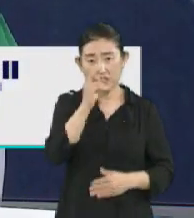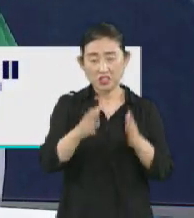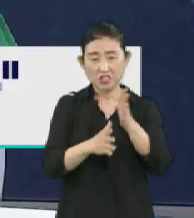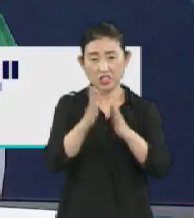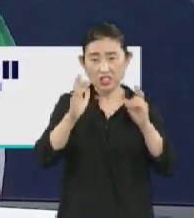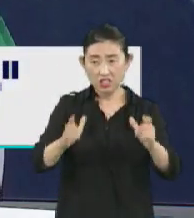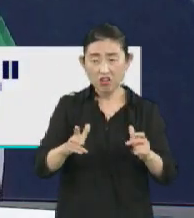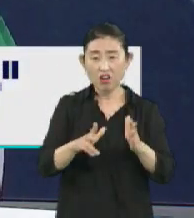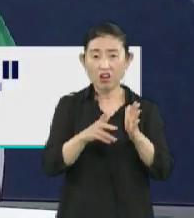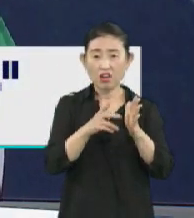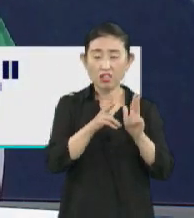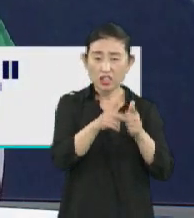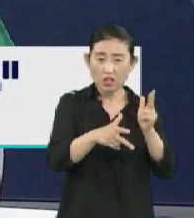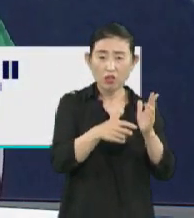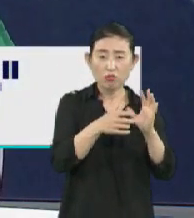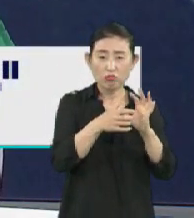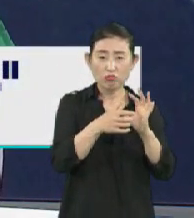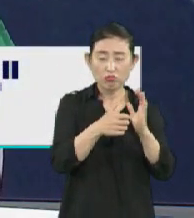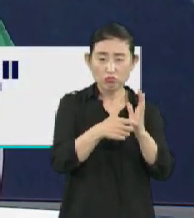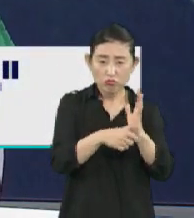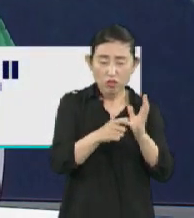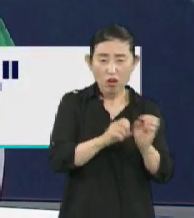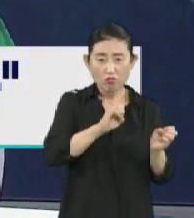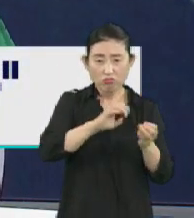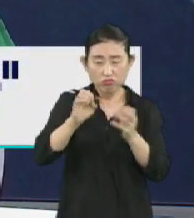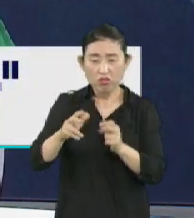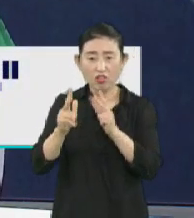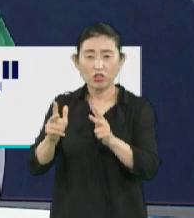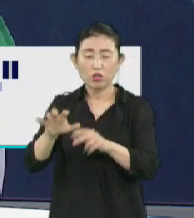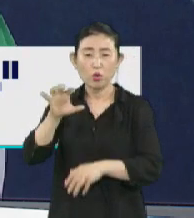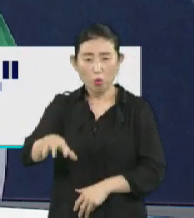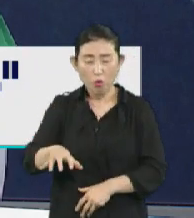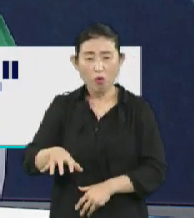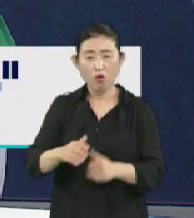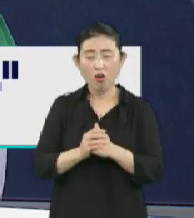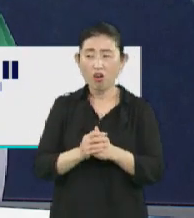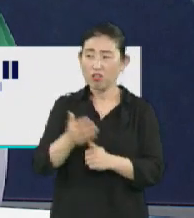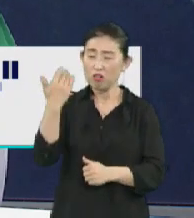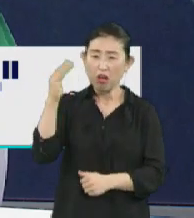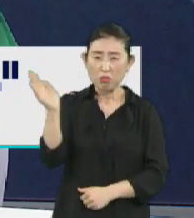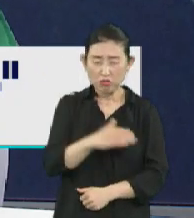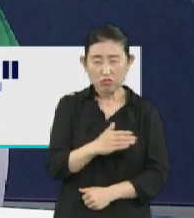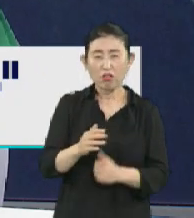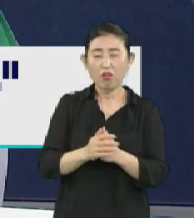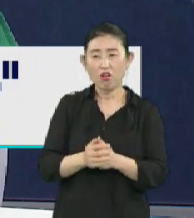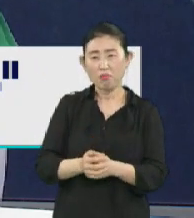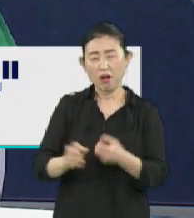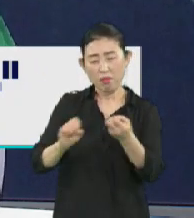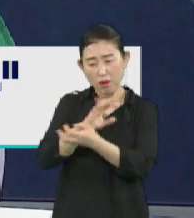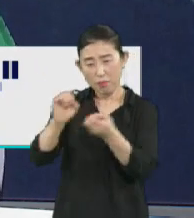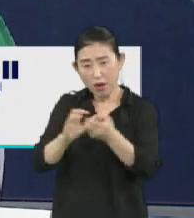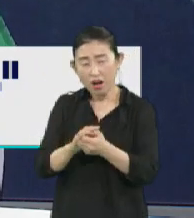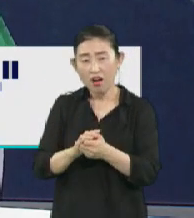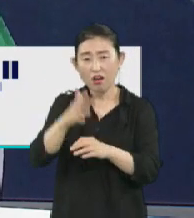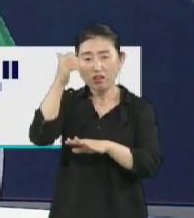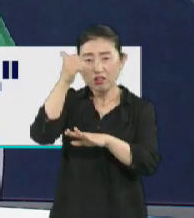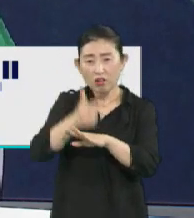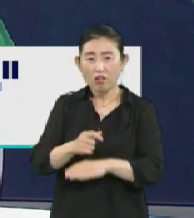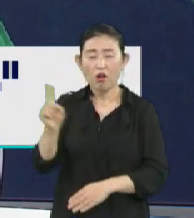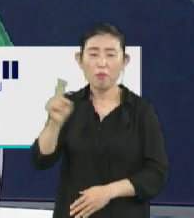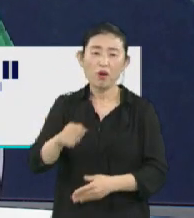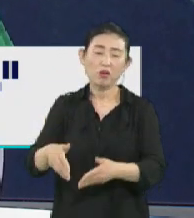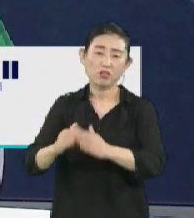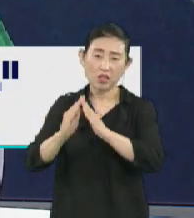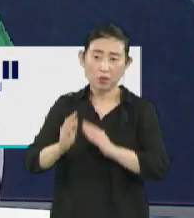서산시의 산업 폐기물 처리장을 설치하느냐를 놓고 수년 동안 논란이 되었는데 결국 들어서게 됐습니다. 대법원이